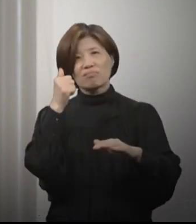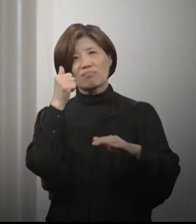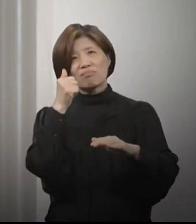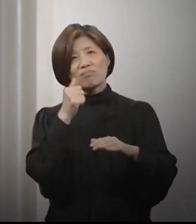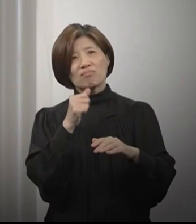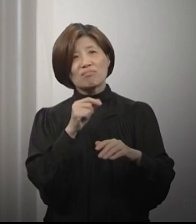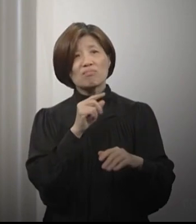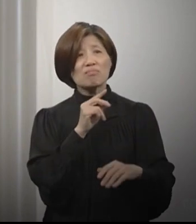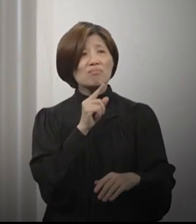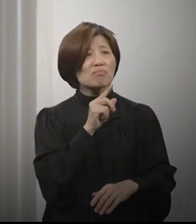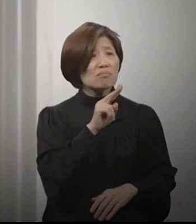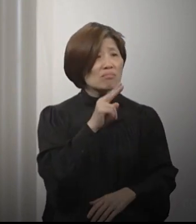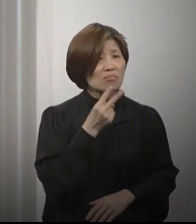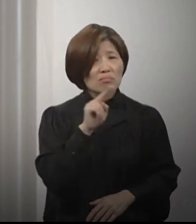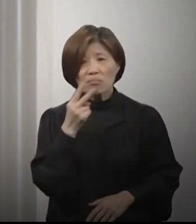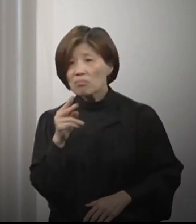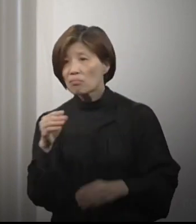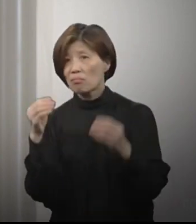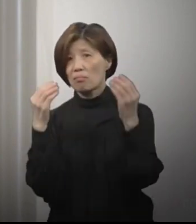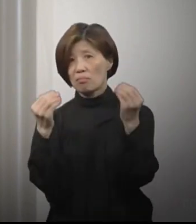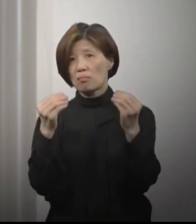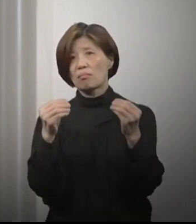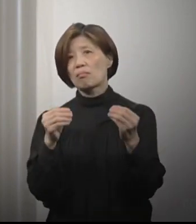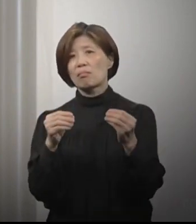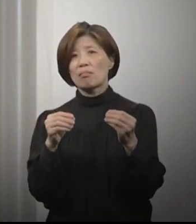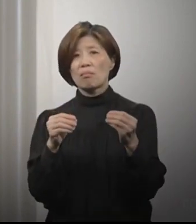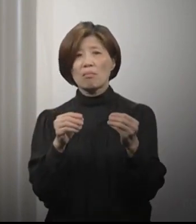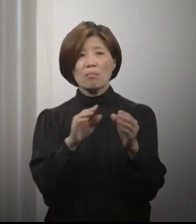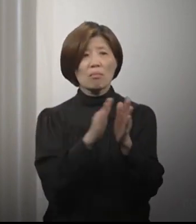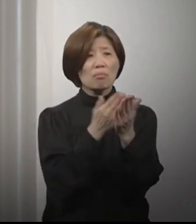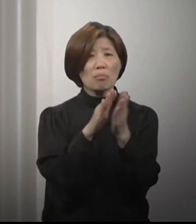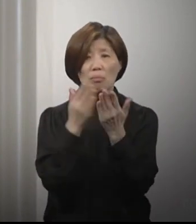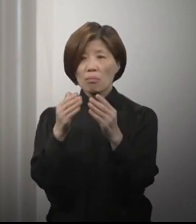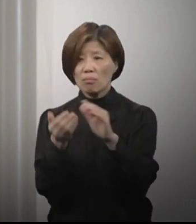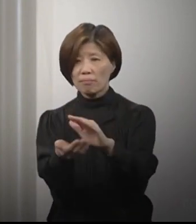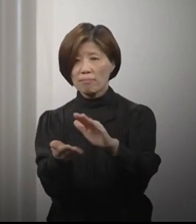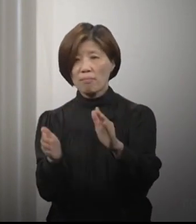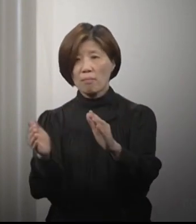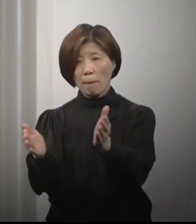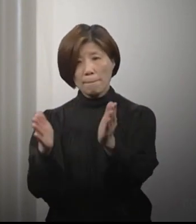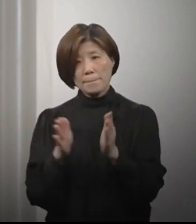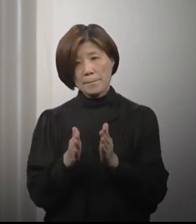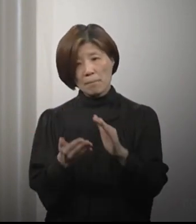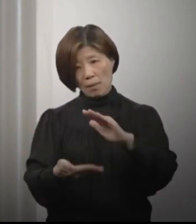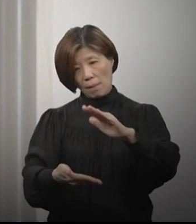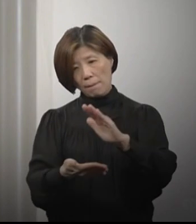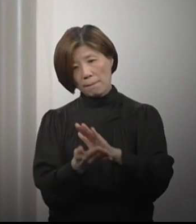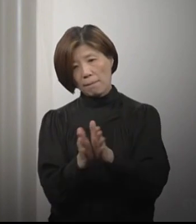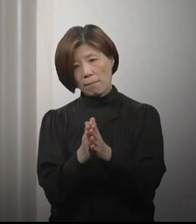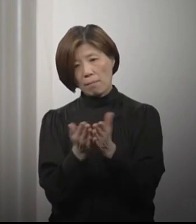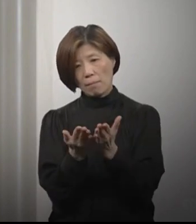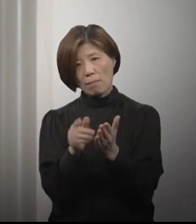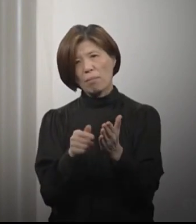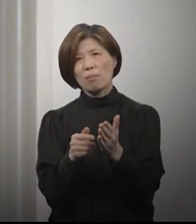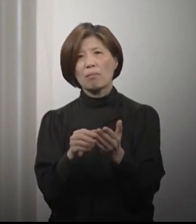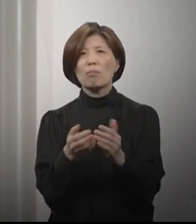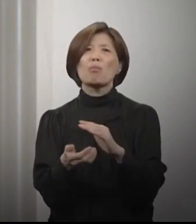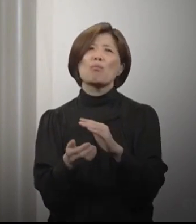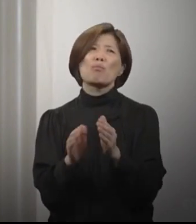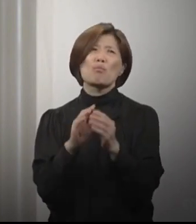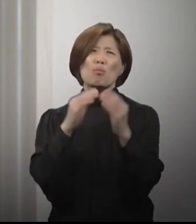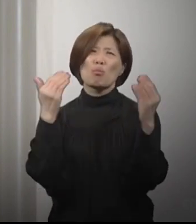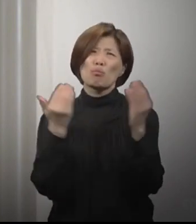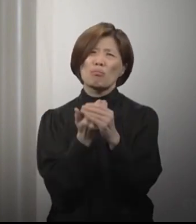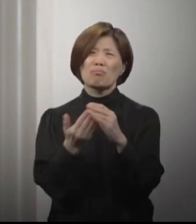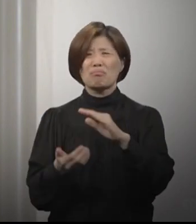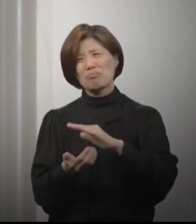후 낙권으로 출간된 성경 번역본들을 합본하는 작업만을 앞두었던 시기에